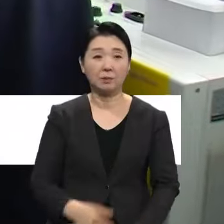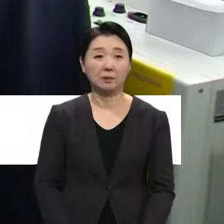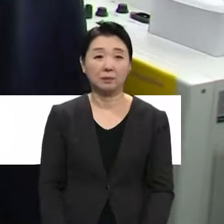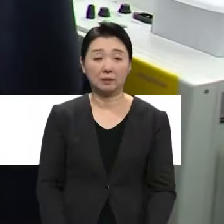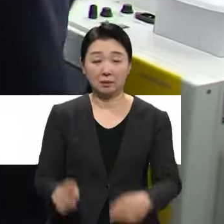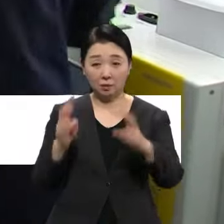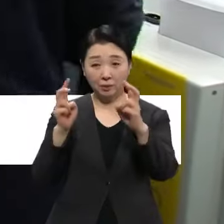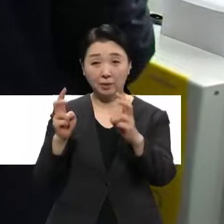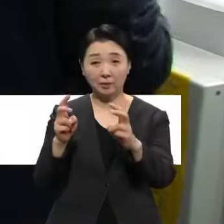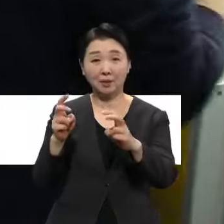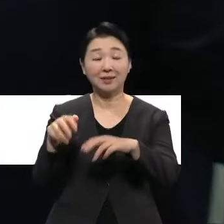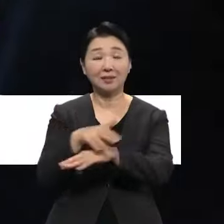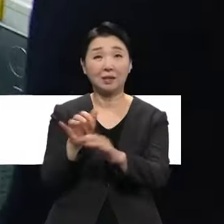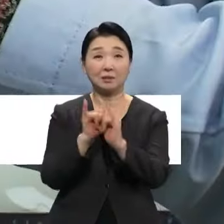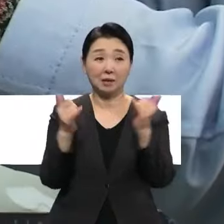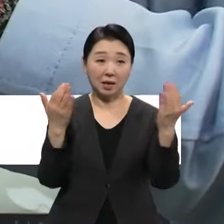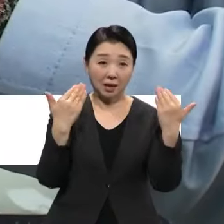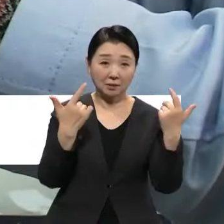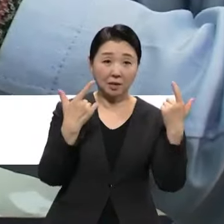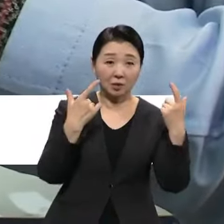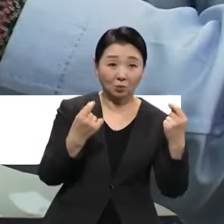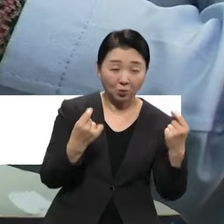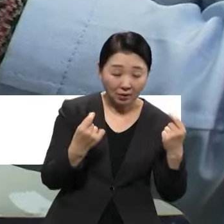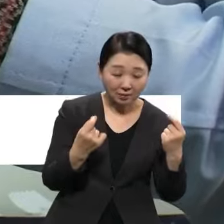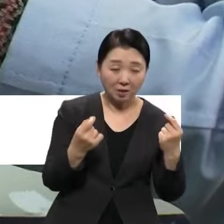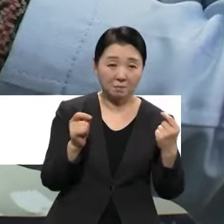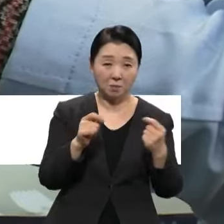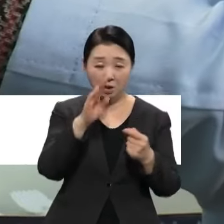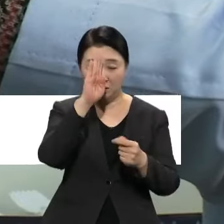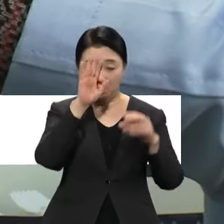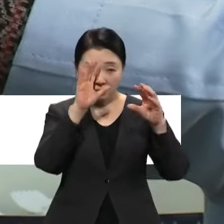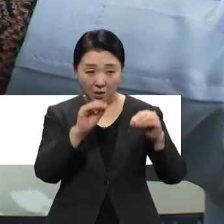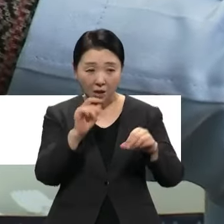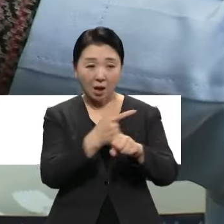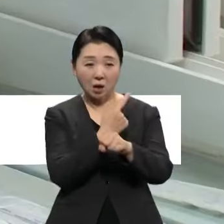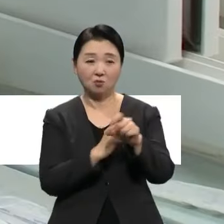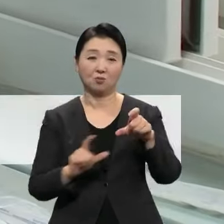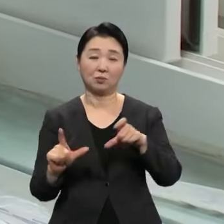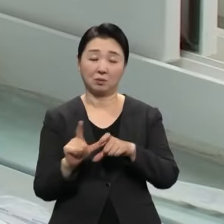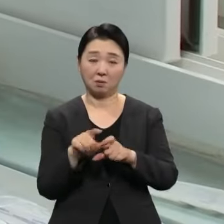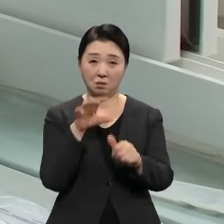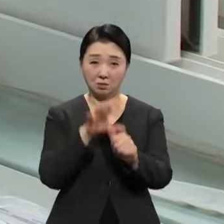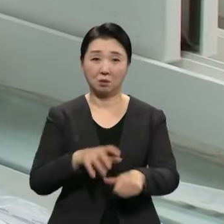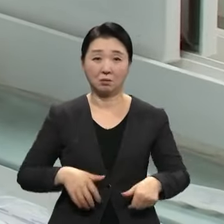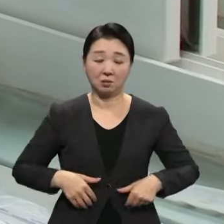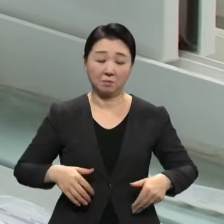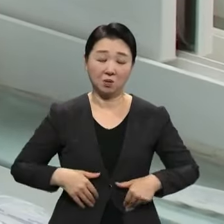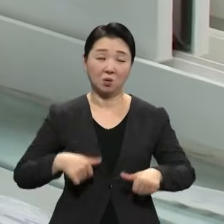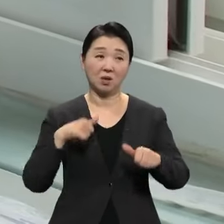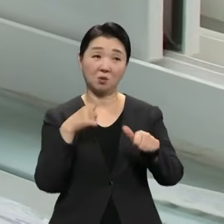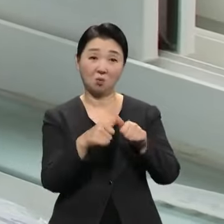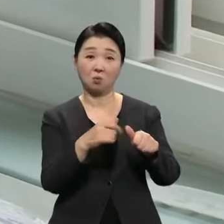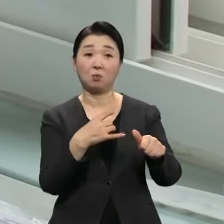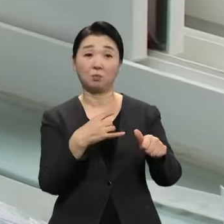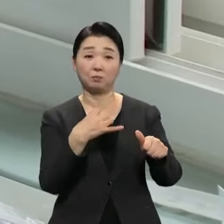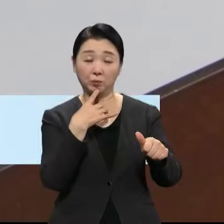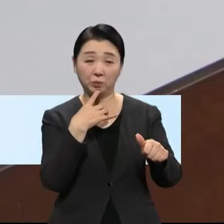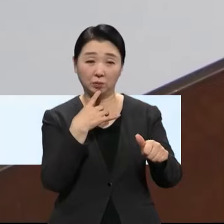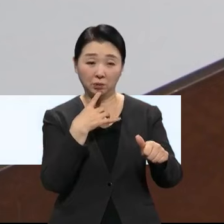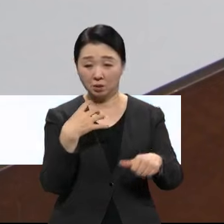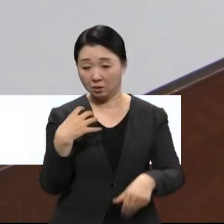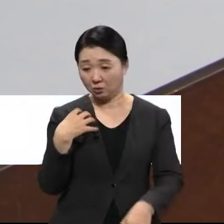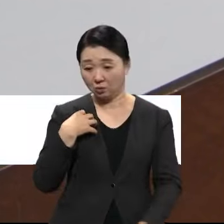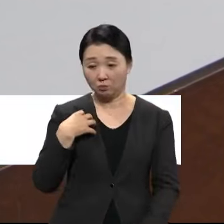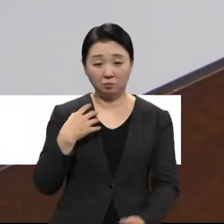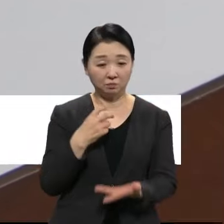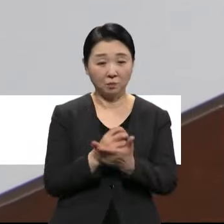직장인도 학생과 마찬가지로 증상이 나아진 뒤 하루 더 격리하라는 방역당국의 권고만 있습니다 하지만 의무가